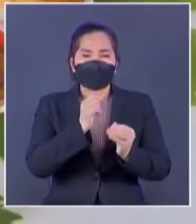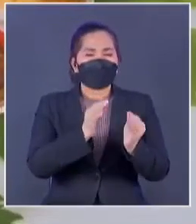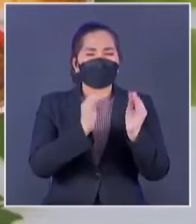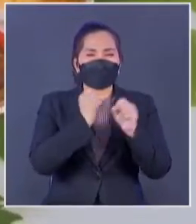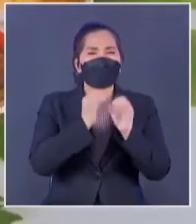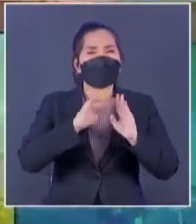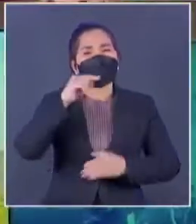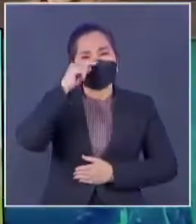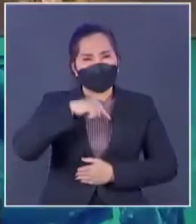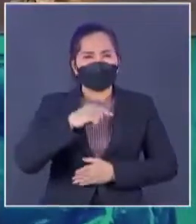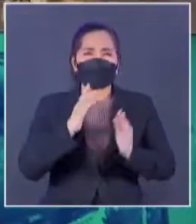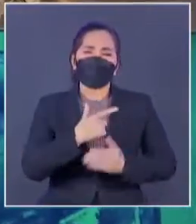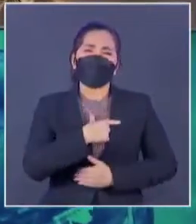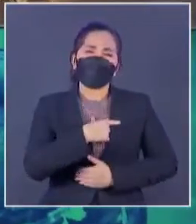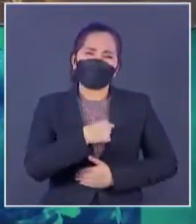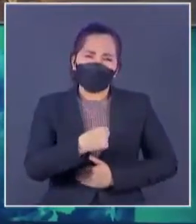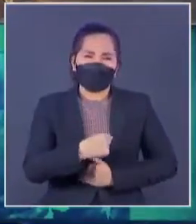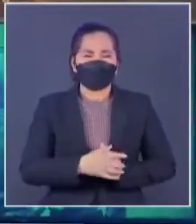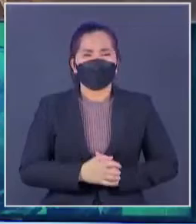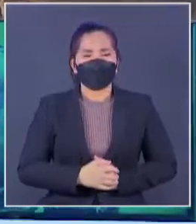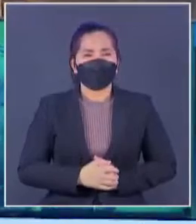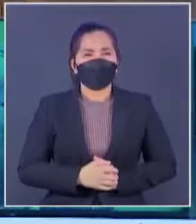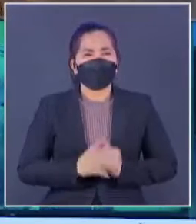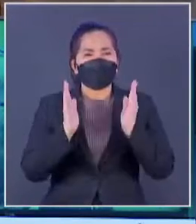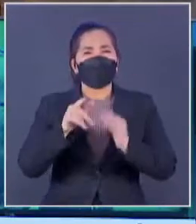ๆนะครับ ค่ะ โอ้คนติดอกติดใจนะครับคนฝรั่งเศสก็